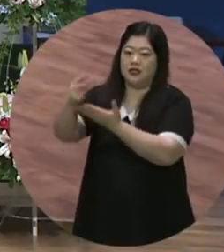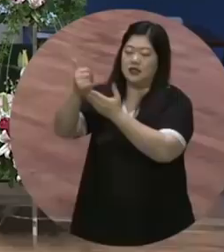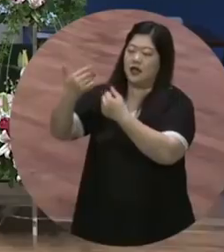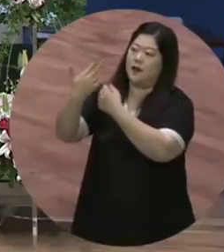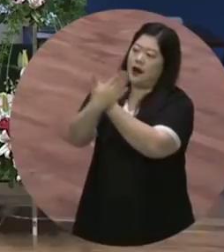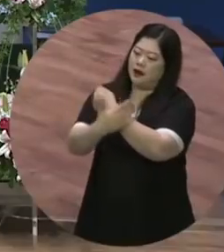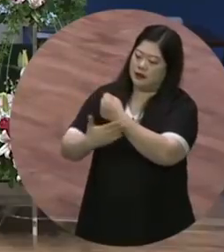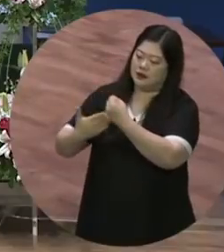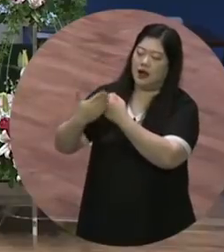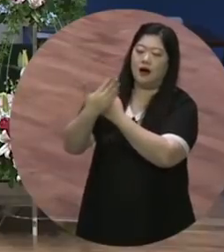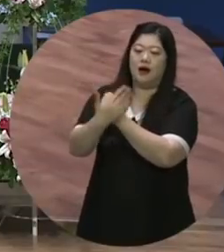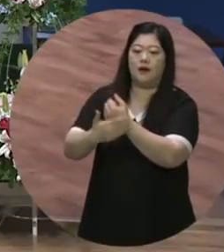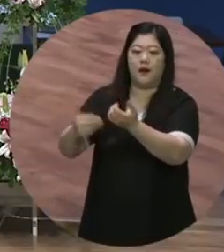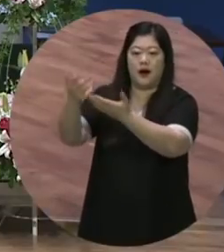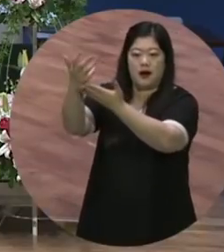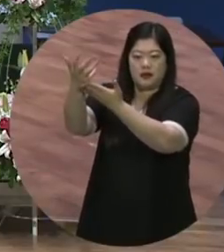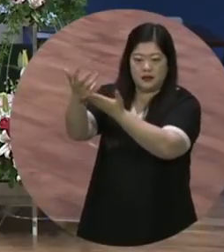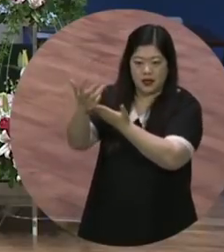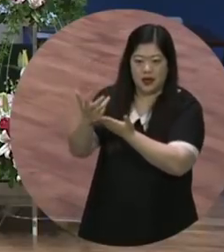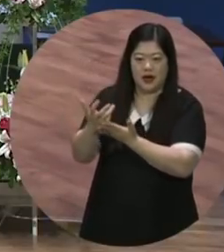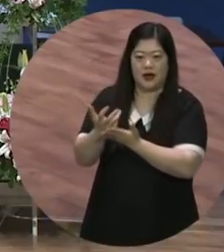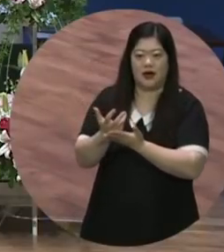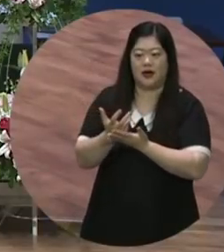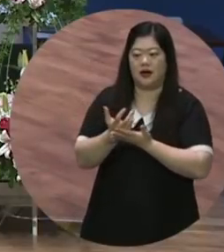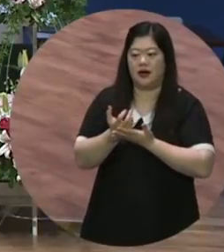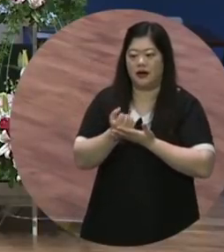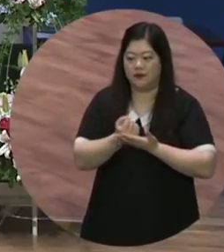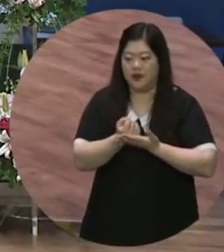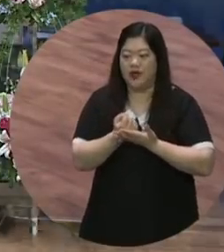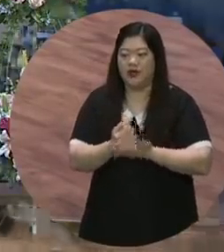주의 은혜 받으라 받으라.